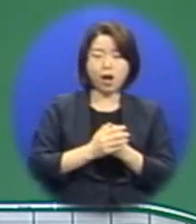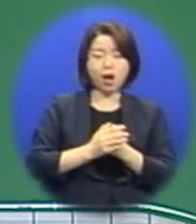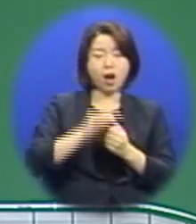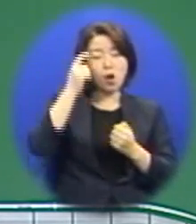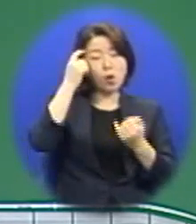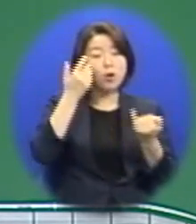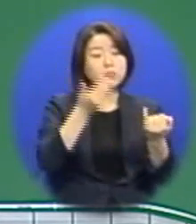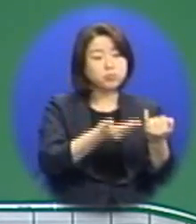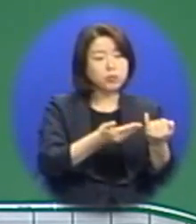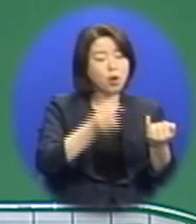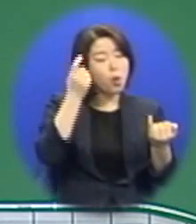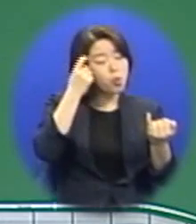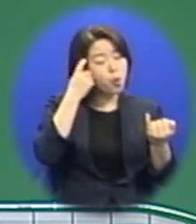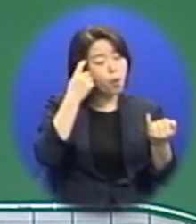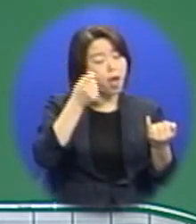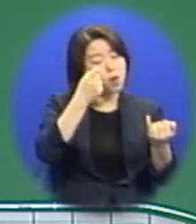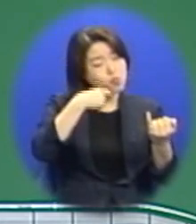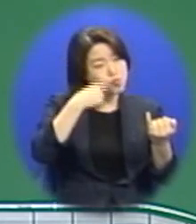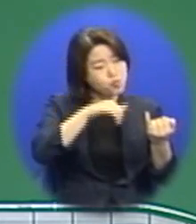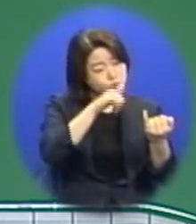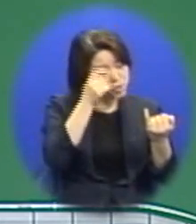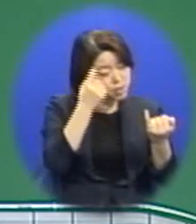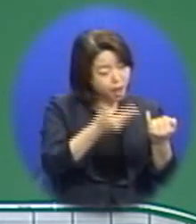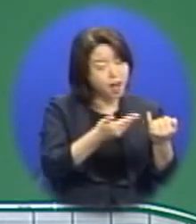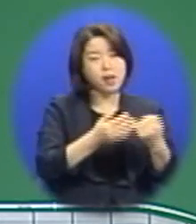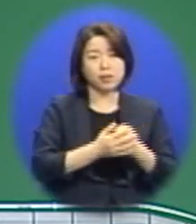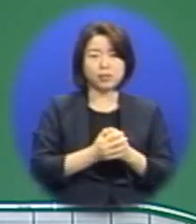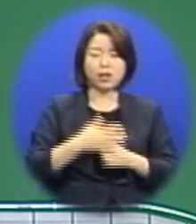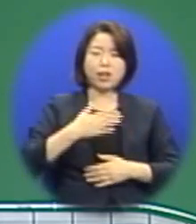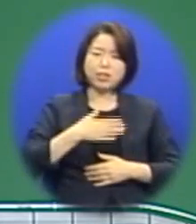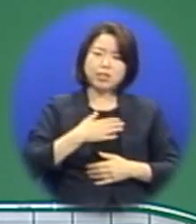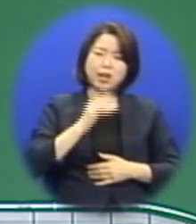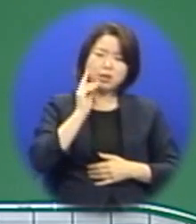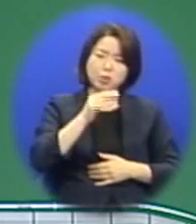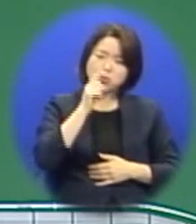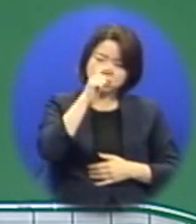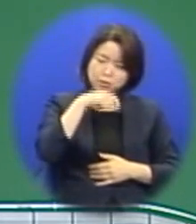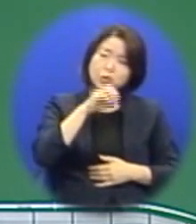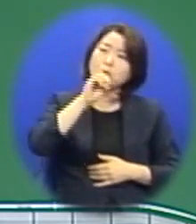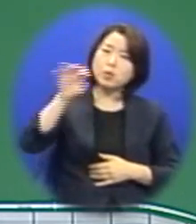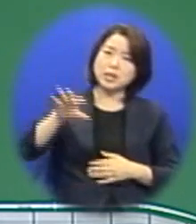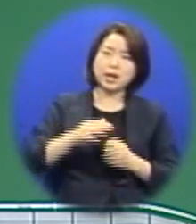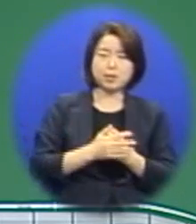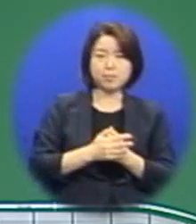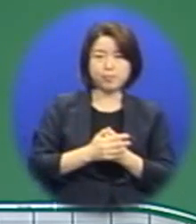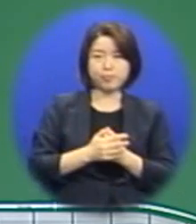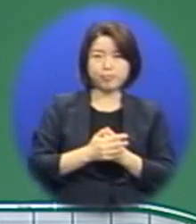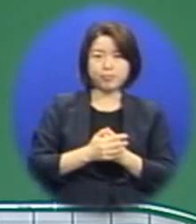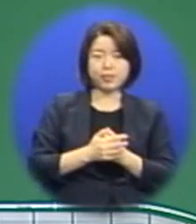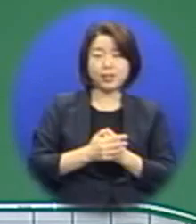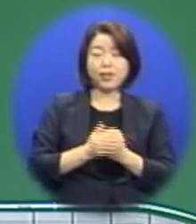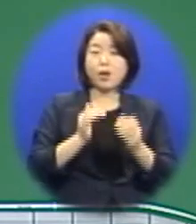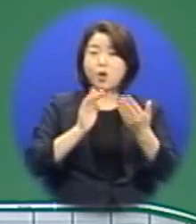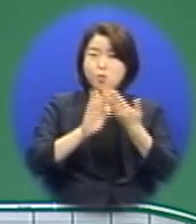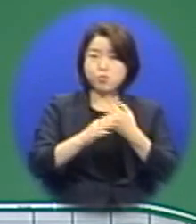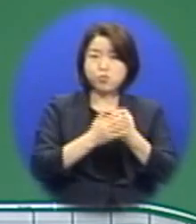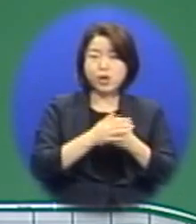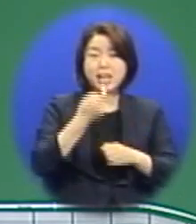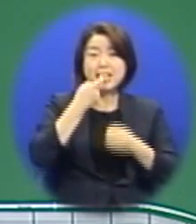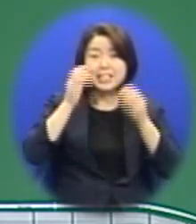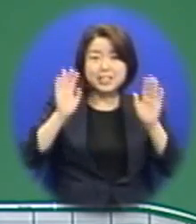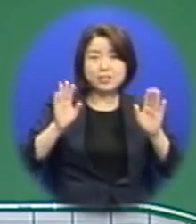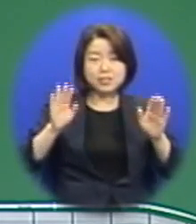묻더래요. 너 왜 그렇게 우느냐? 제가 너무 더러워서 그렇습니다. 그랬더니 그 천사가 평강이